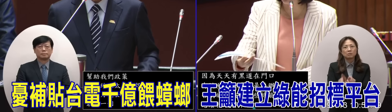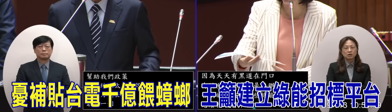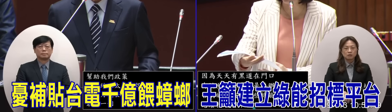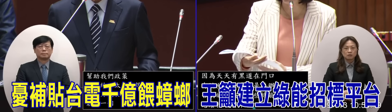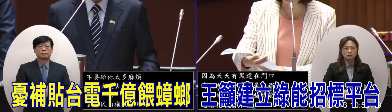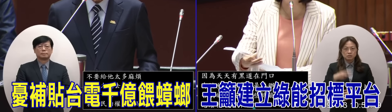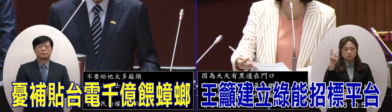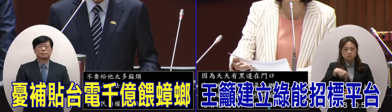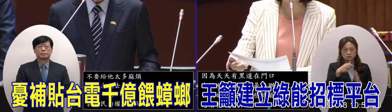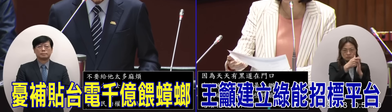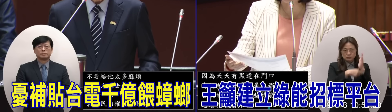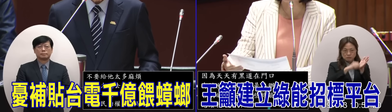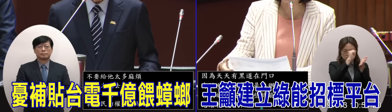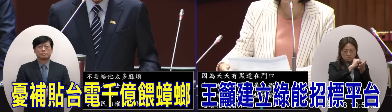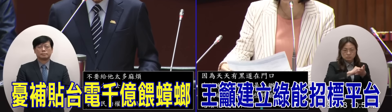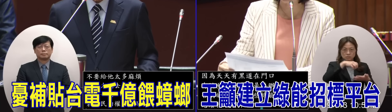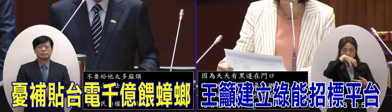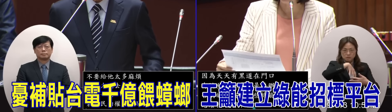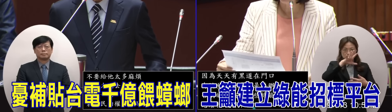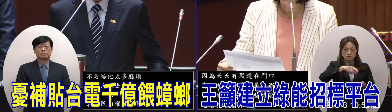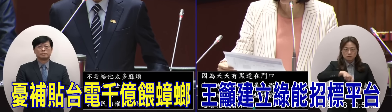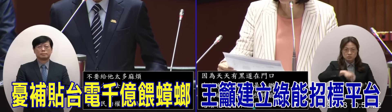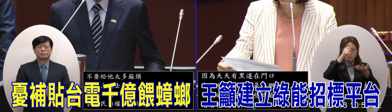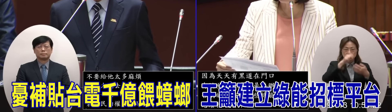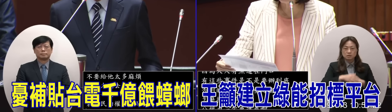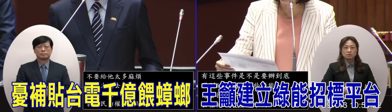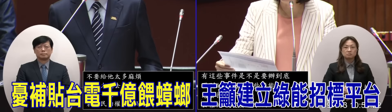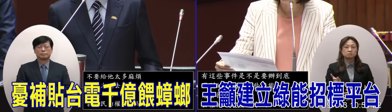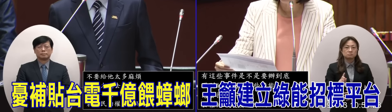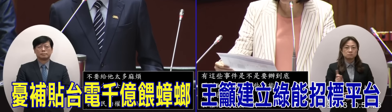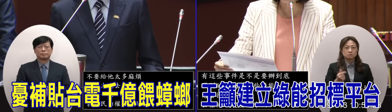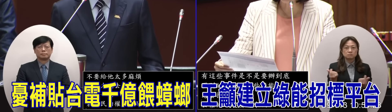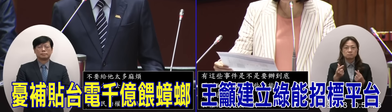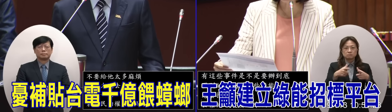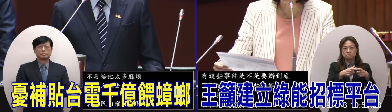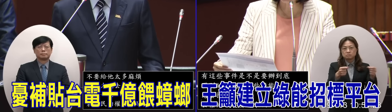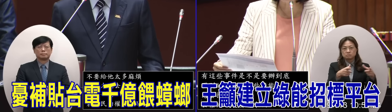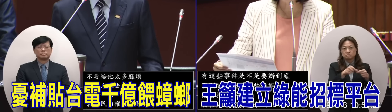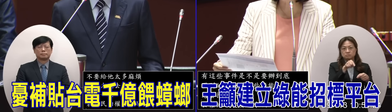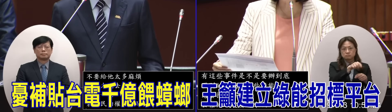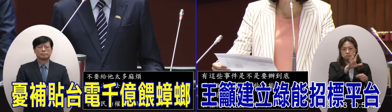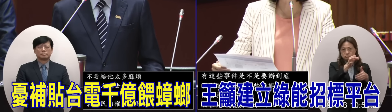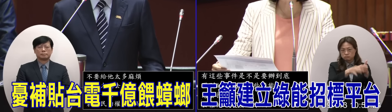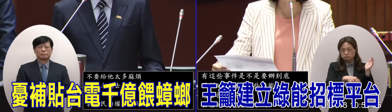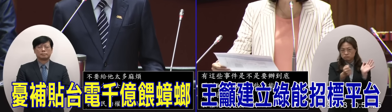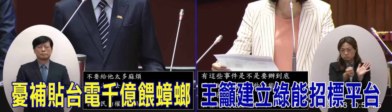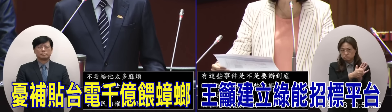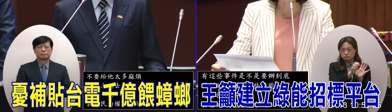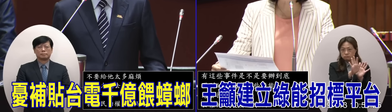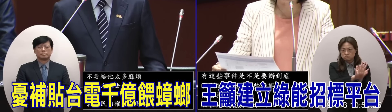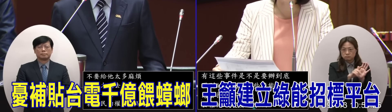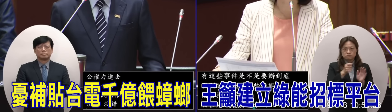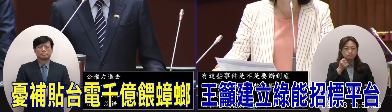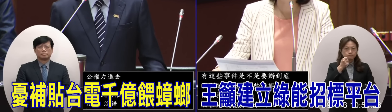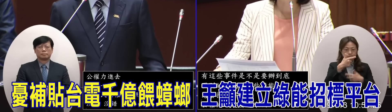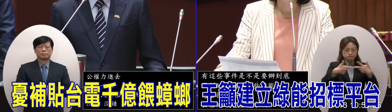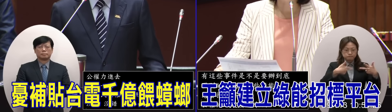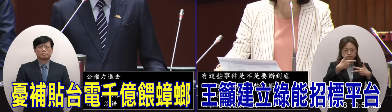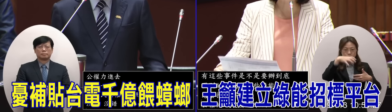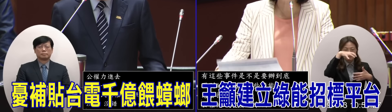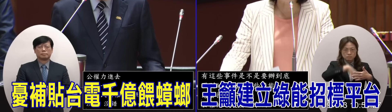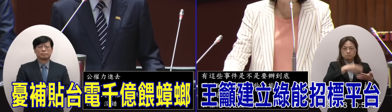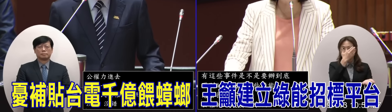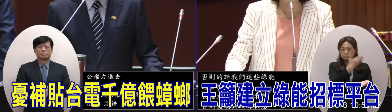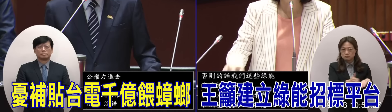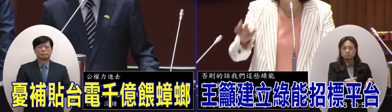他的报道里面也特别提到所谓的他山之石，他说比如日本， 他们有一个规定，就是六周内搞定。